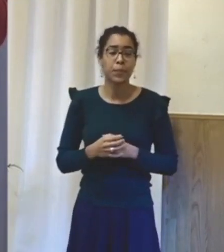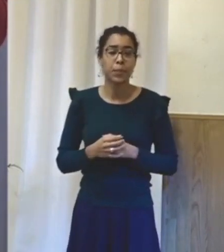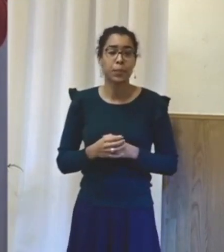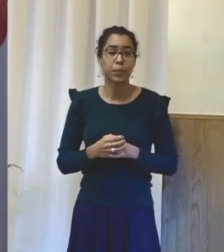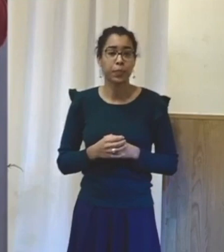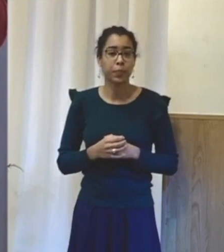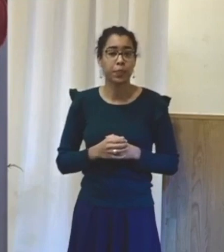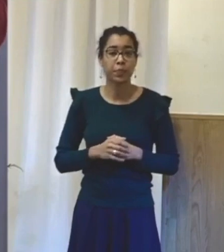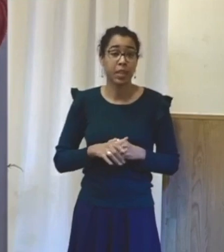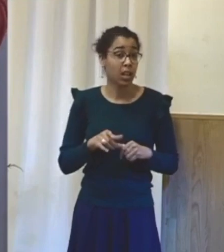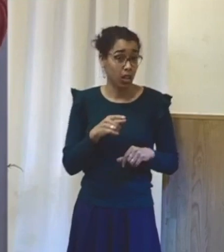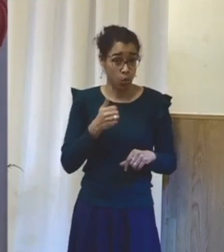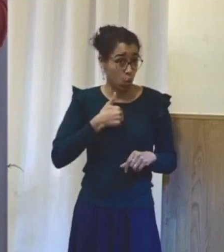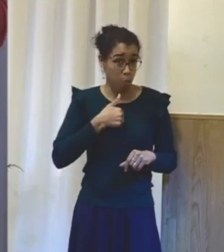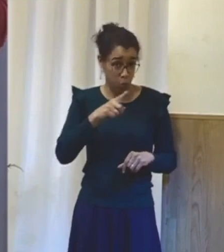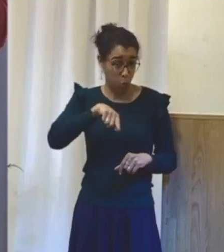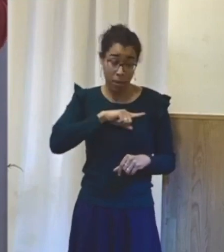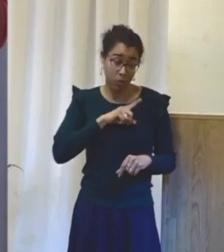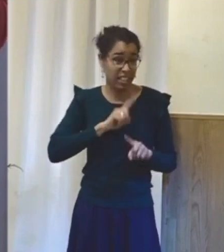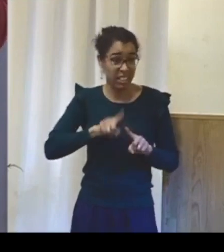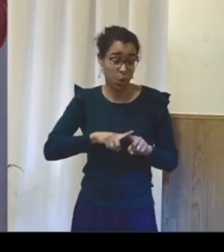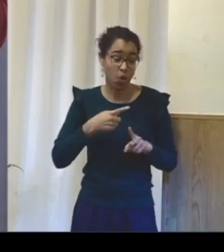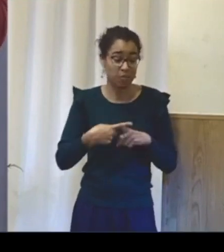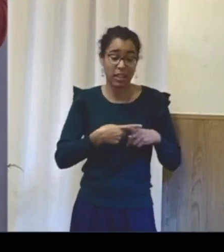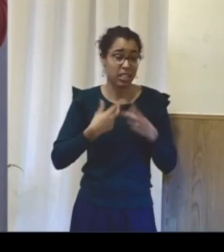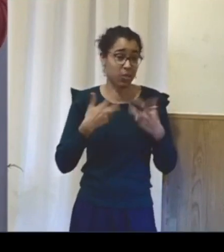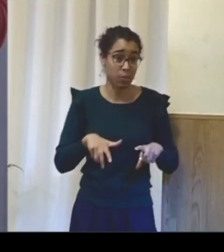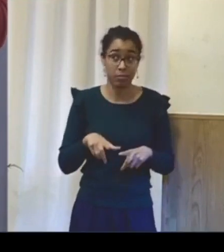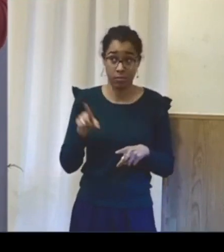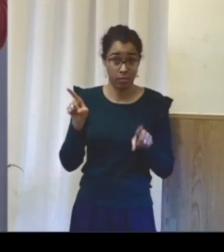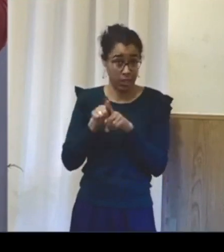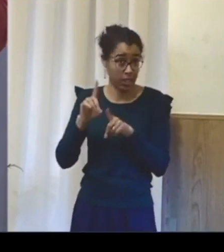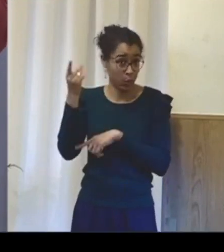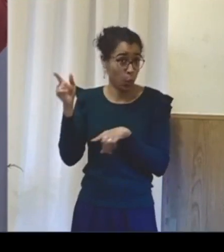Il y a certaines choses qu'on n'aime pas partager. Hein. Ben Dieu, il est pareil.